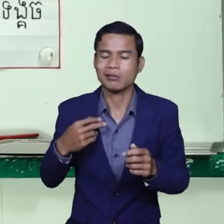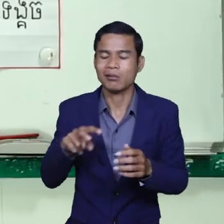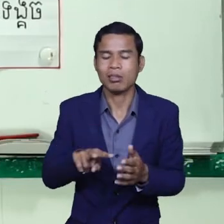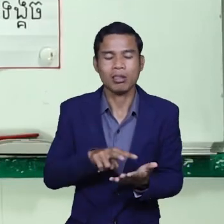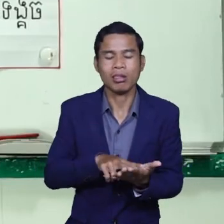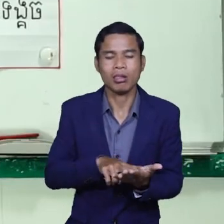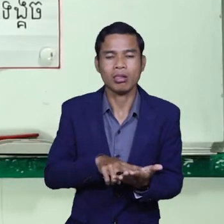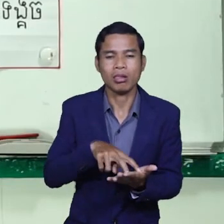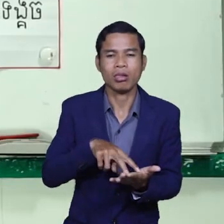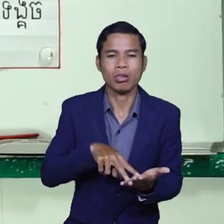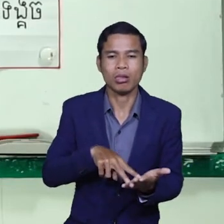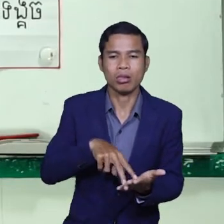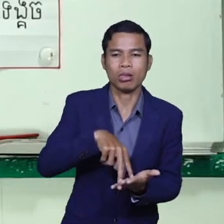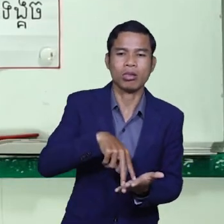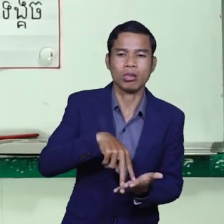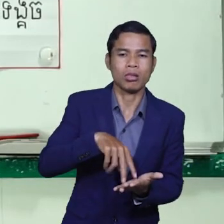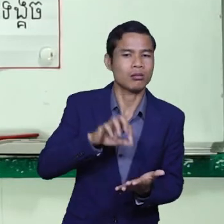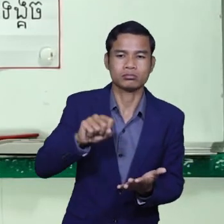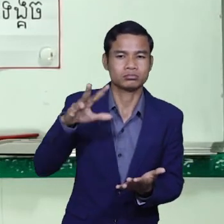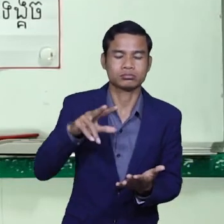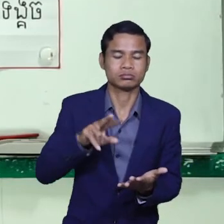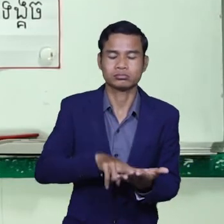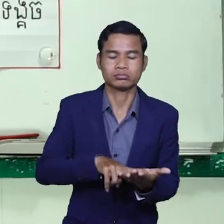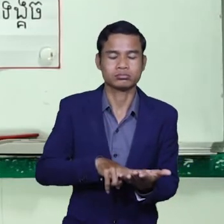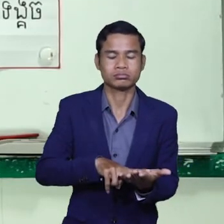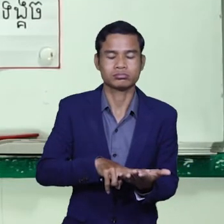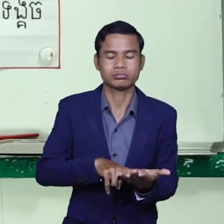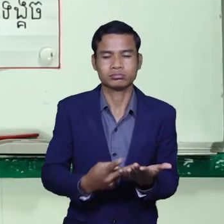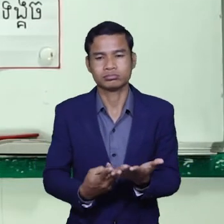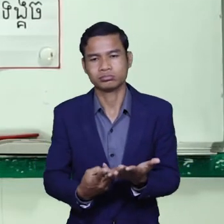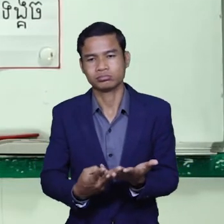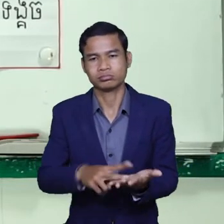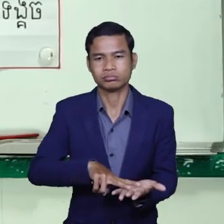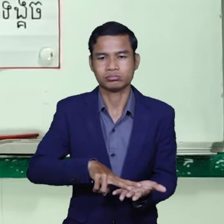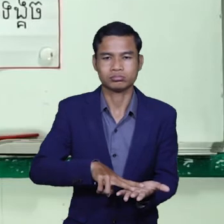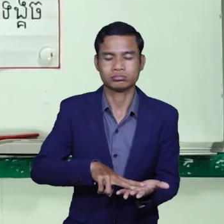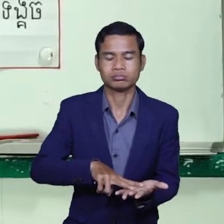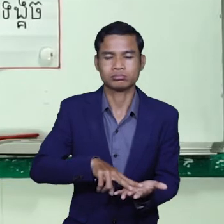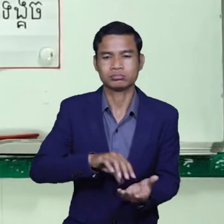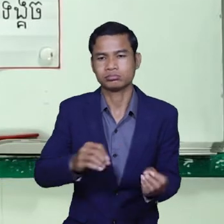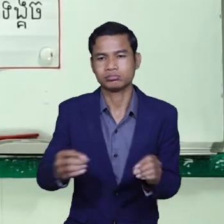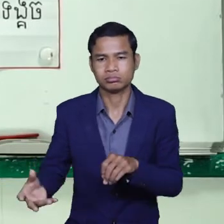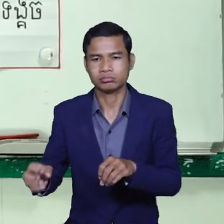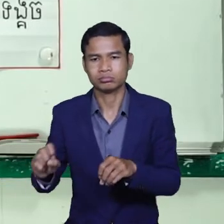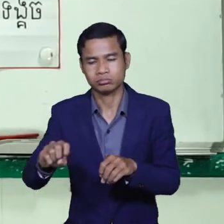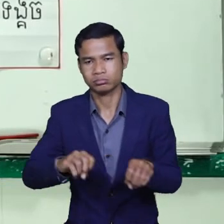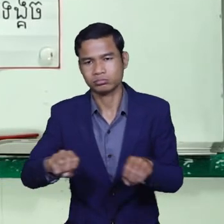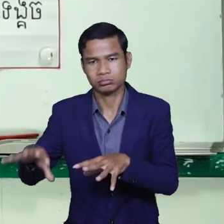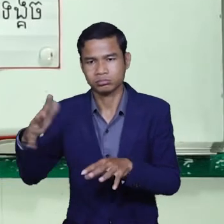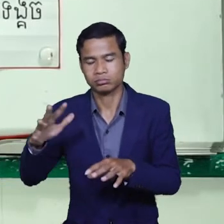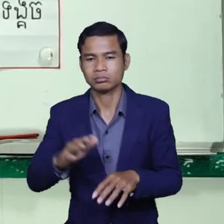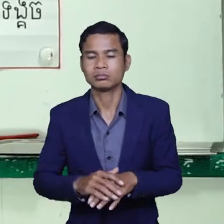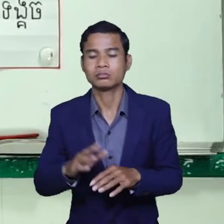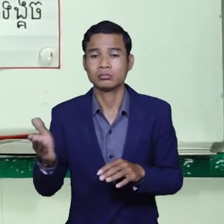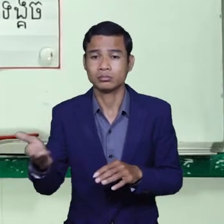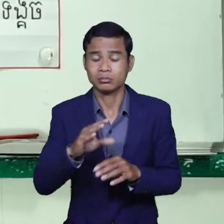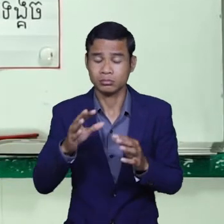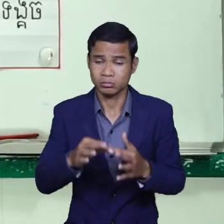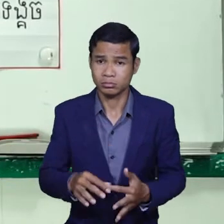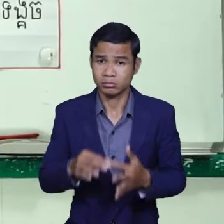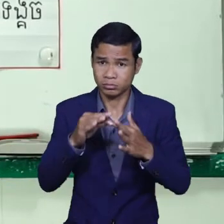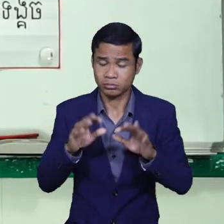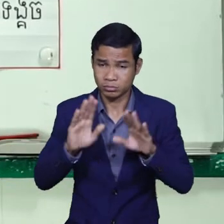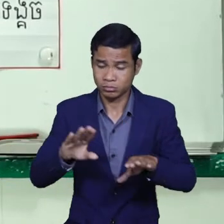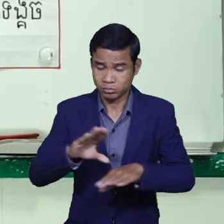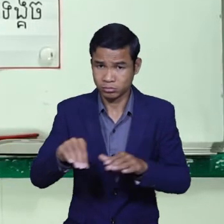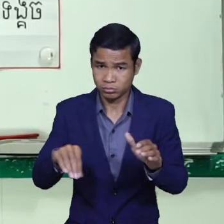đây dương ad nơi mũi cật lại chẳng nó còn nữa chẳng mình ad chà thưa vợ cho là nà bàn chà miên ấy tiết cũng chà chia bị xác cứ